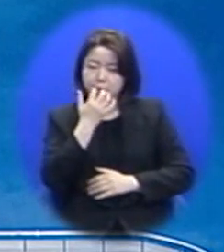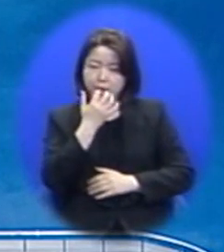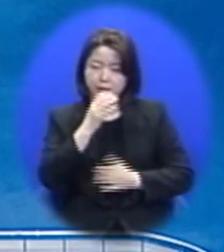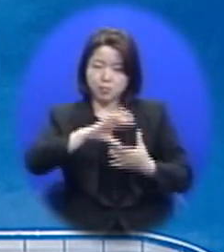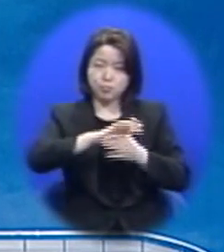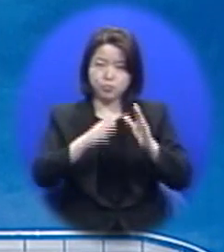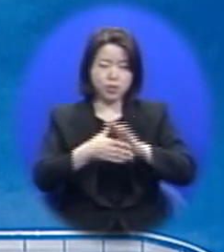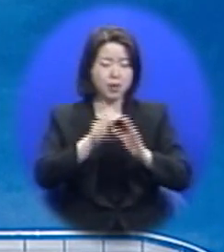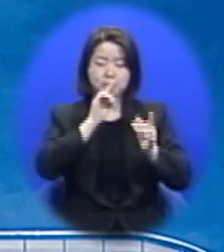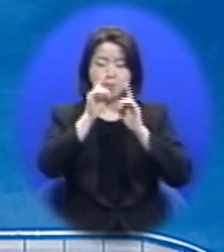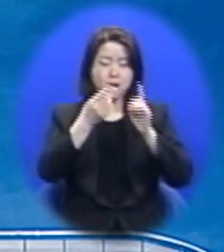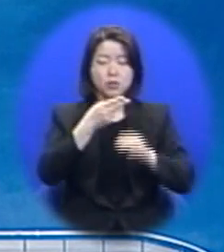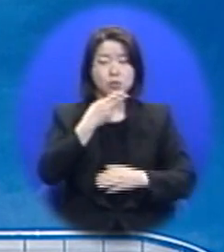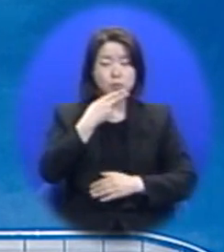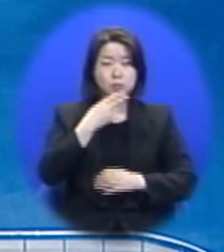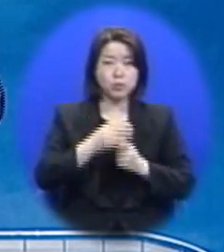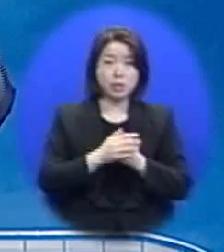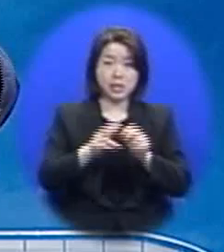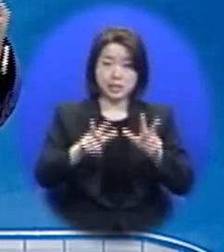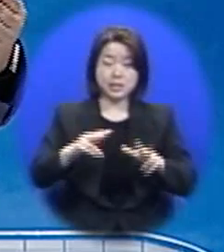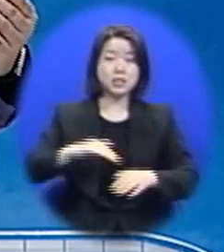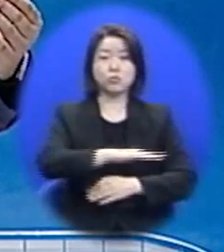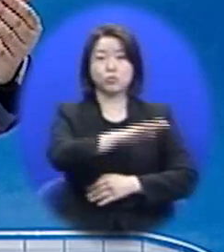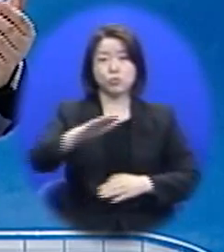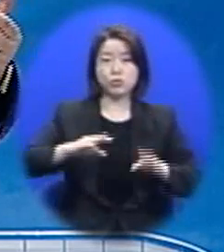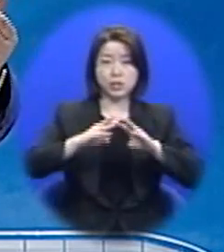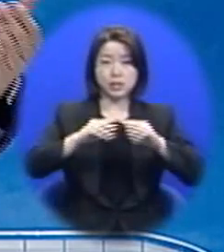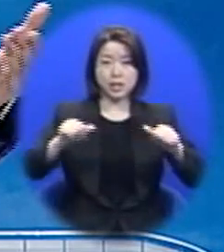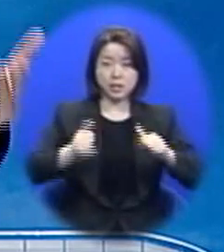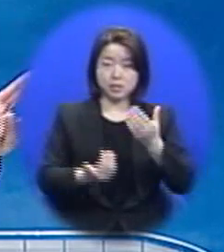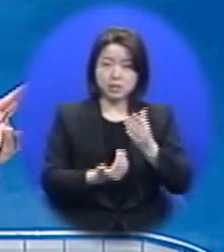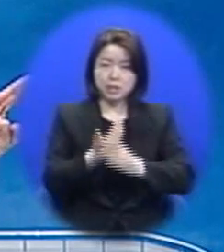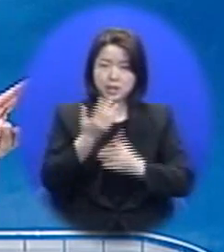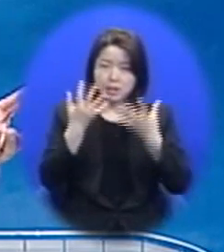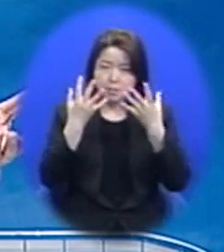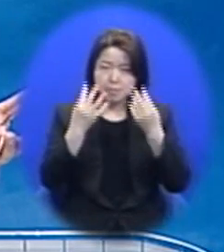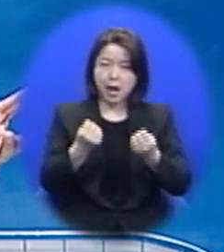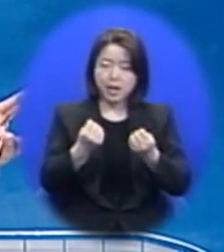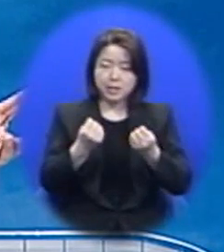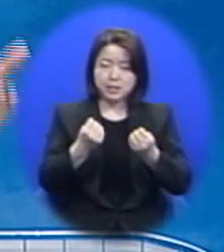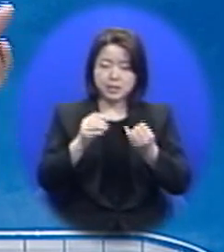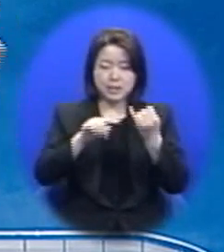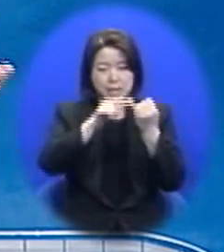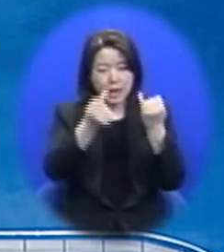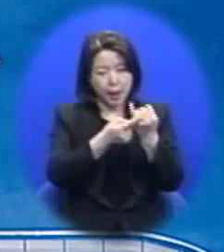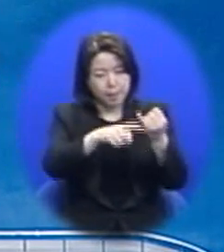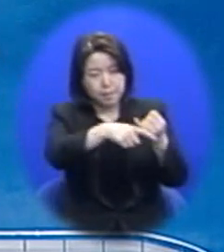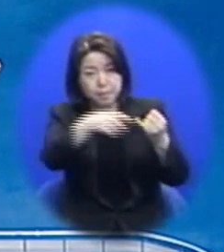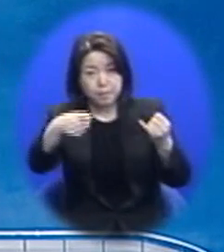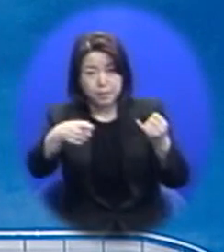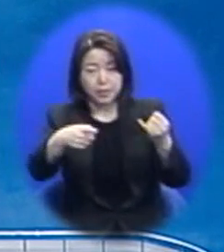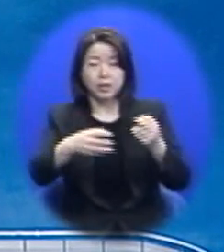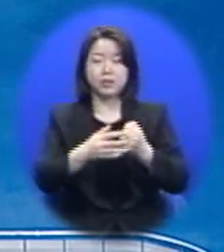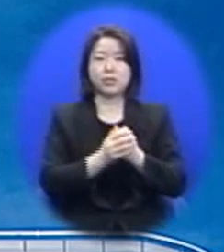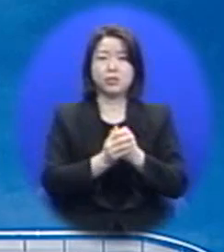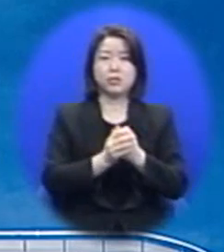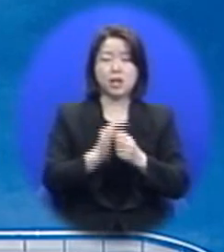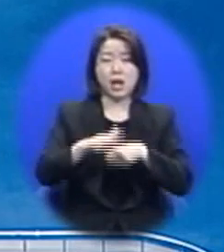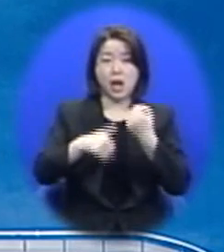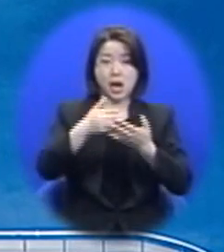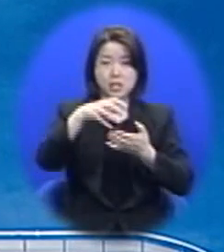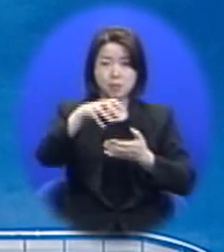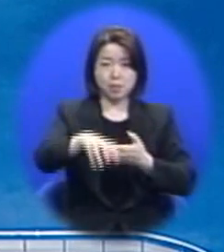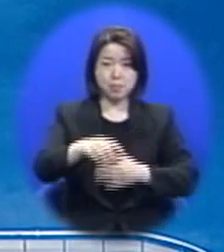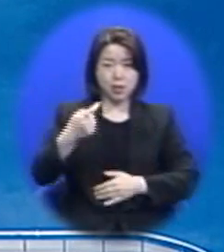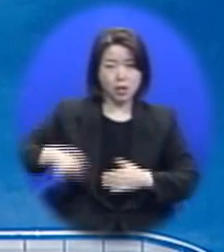없고 지금 우리 땅에서 저질러지고 있는 수많은 낙태는 정말 하나님 앞에 회개해야 될